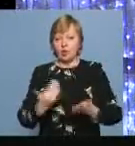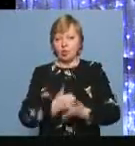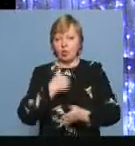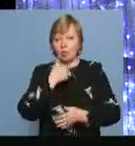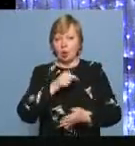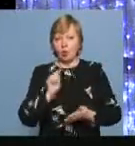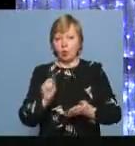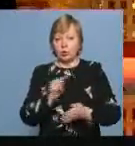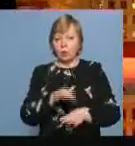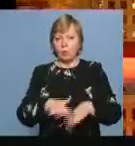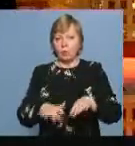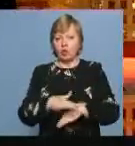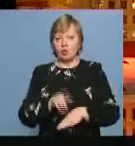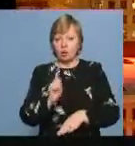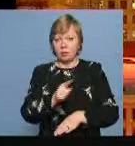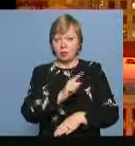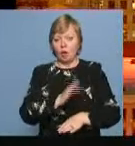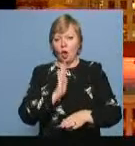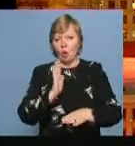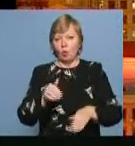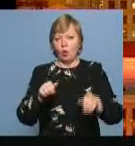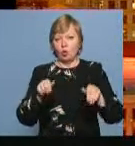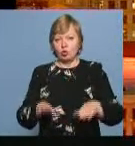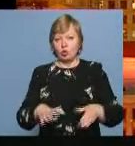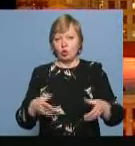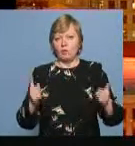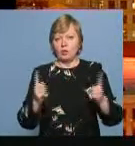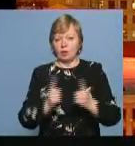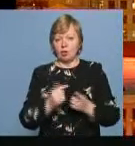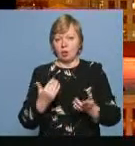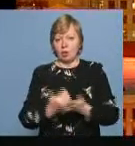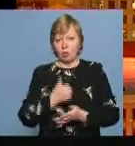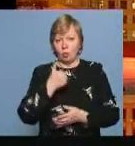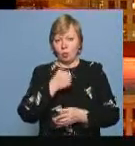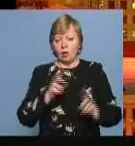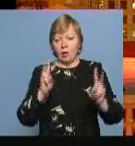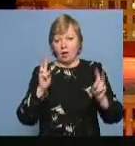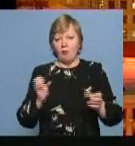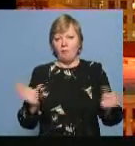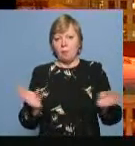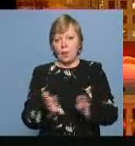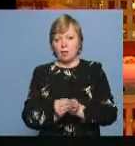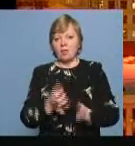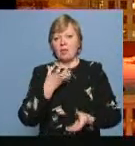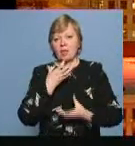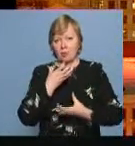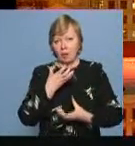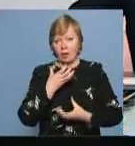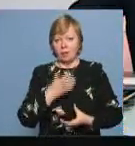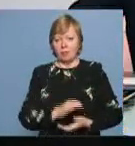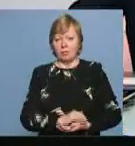Столица республики решила встречать 2013-й под девизом «Вместе теплее».